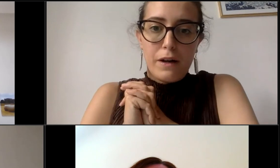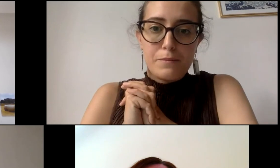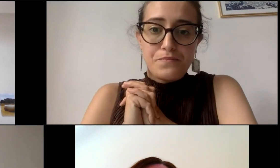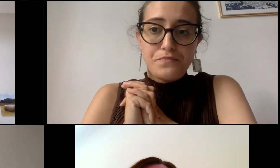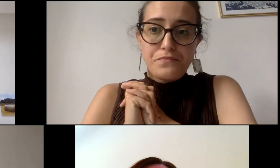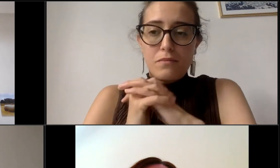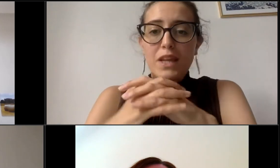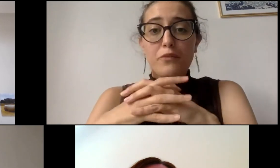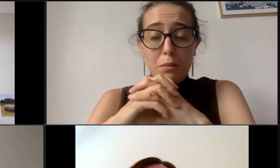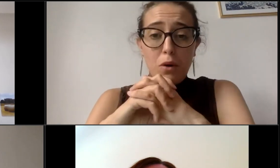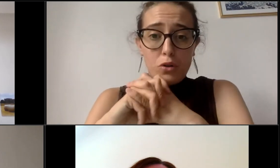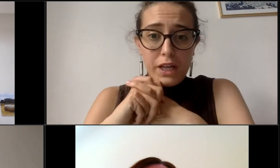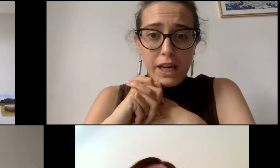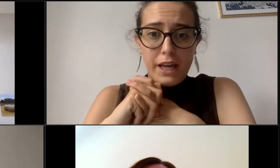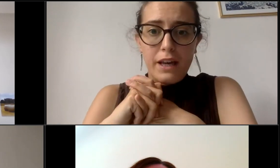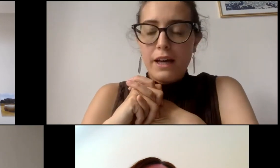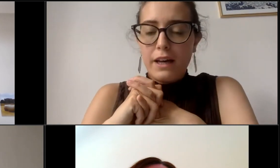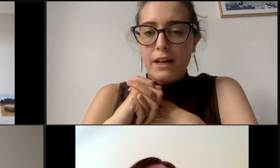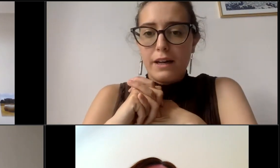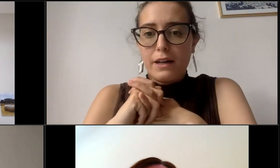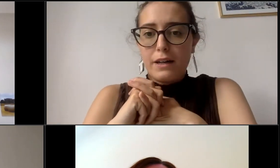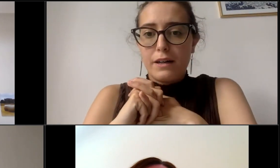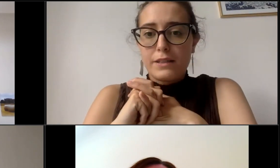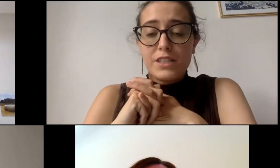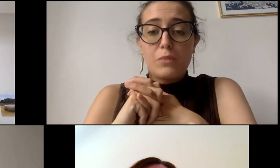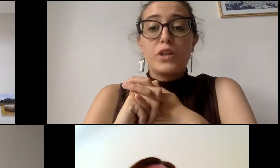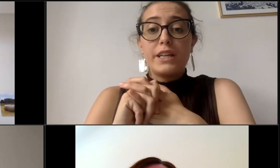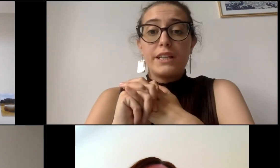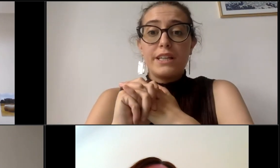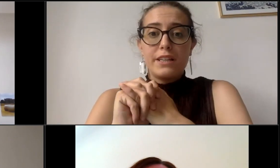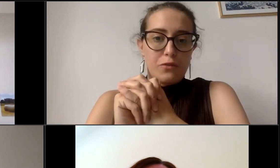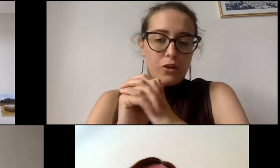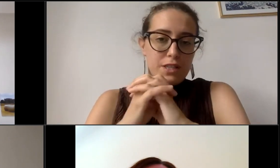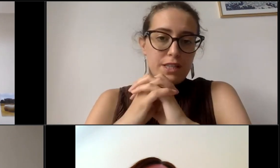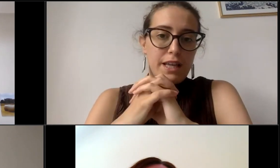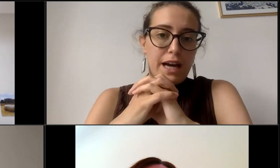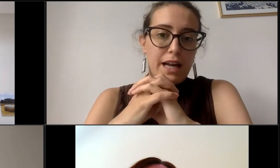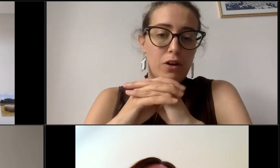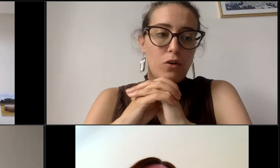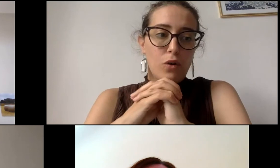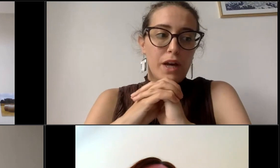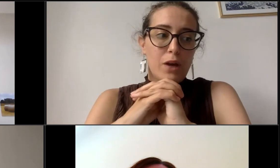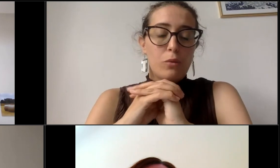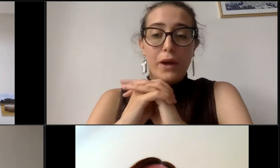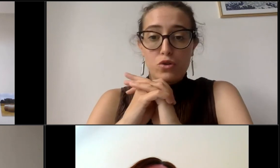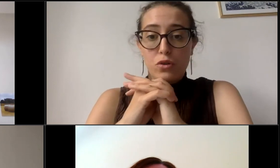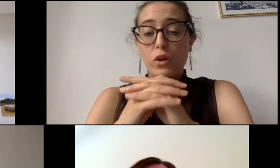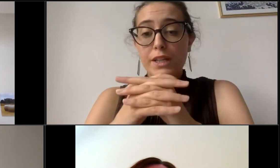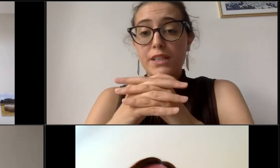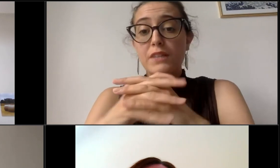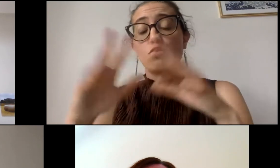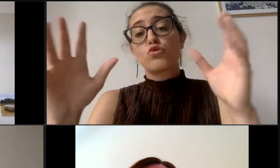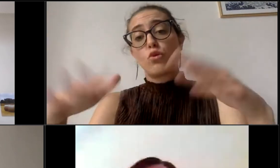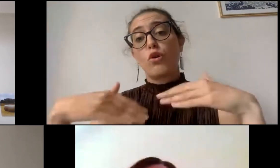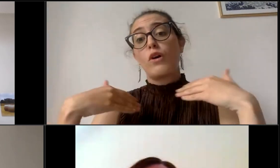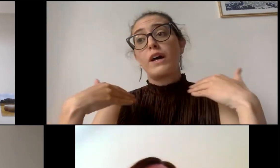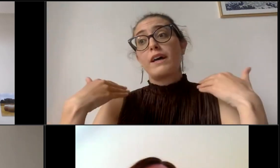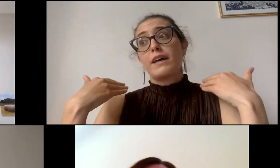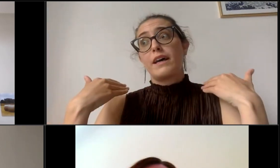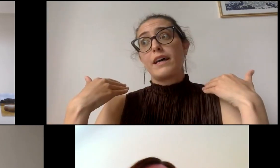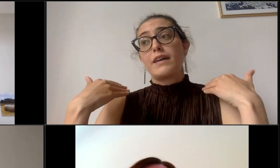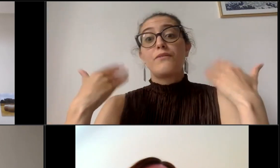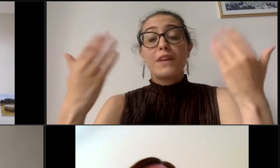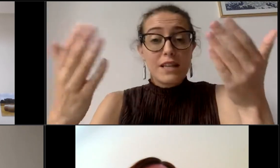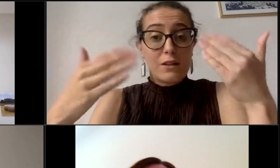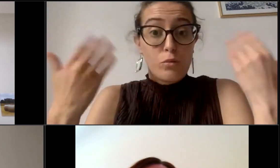ecco fare in modo che diciamo gli gli sforzi a livello europeo siano collettivi non solo